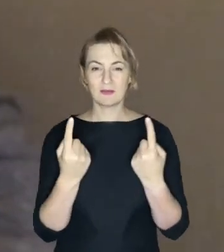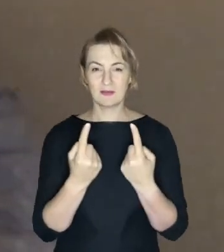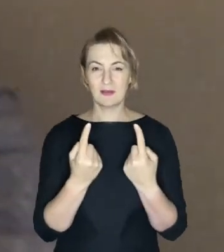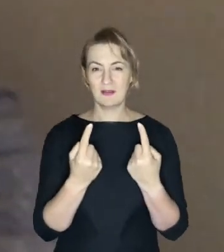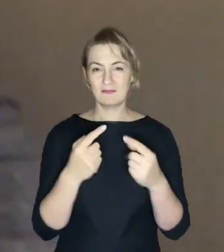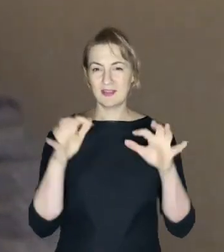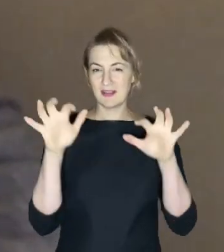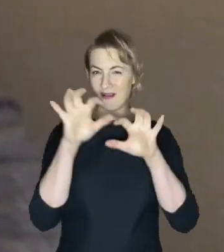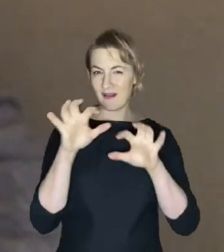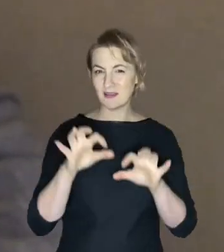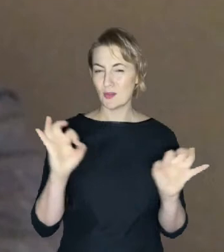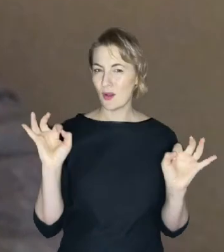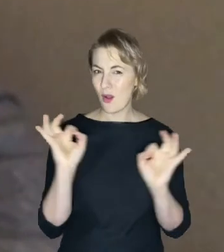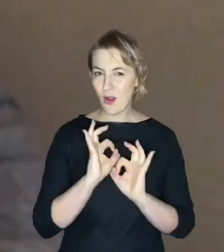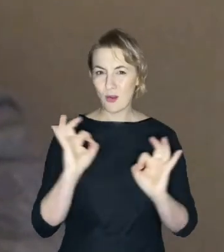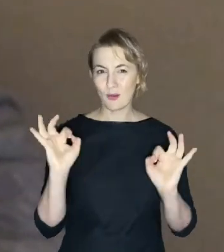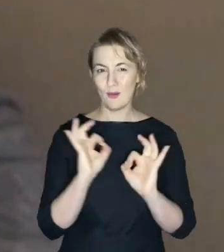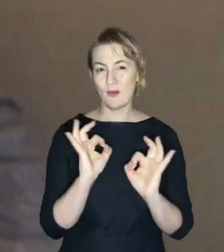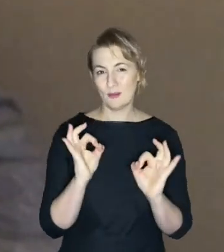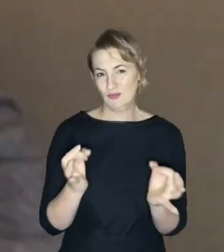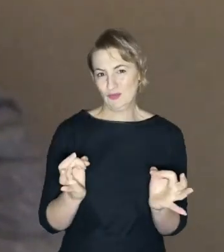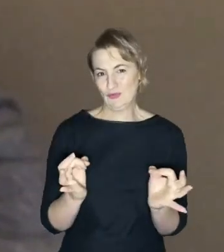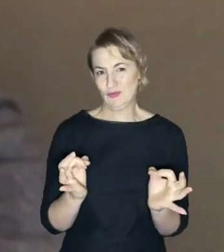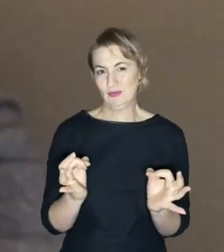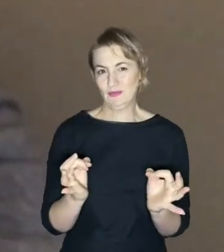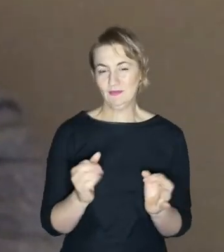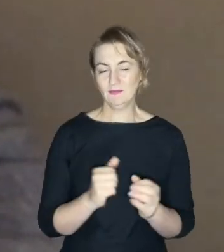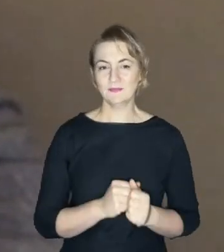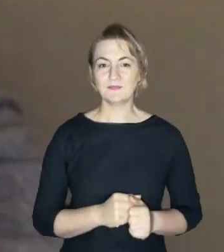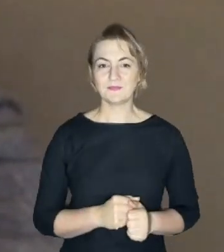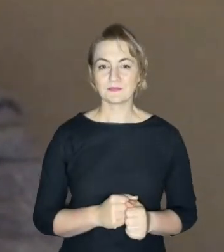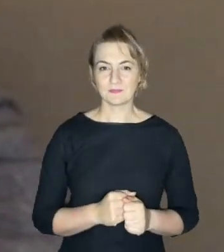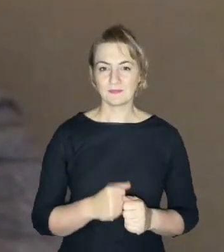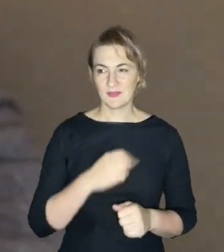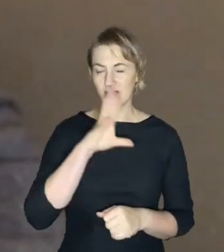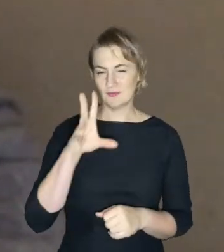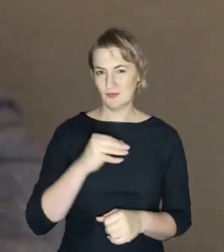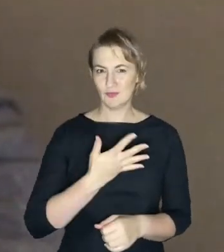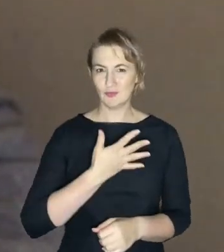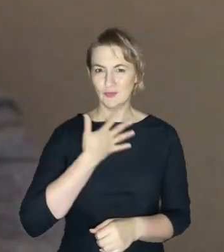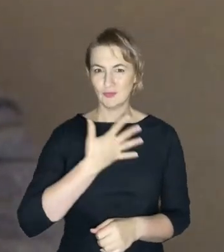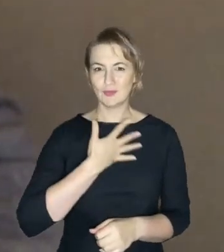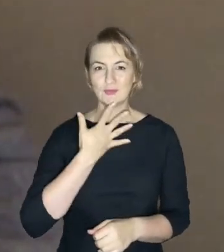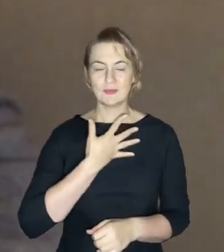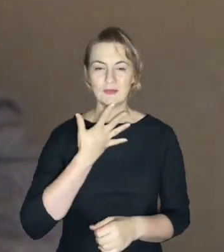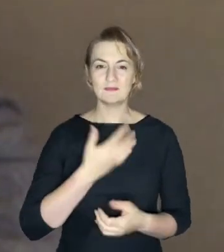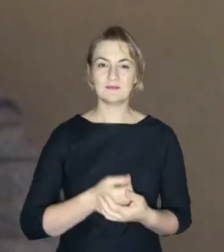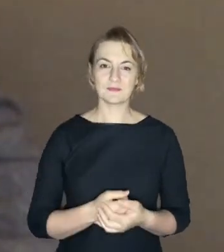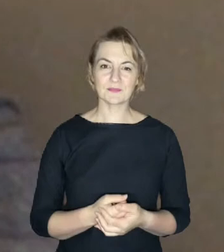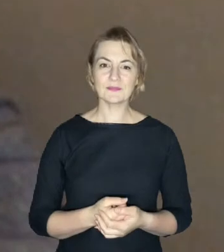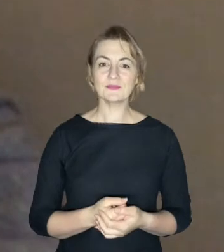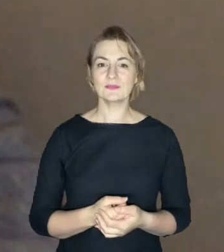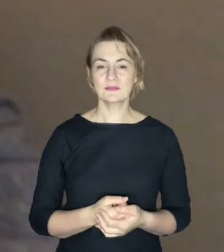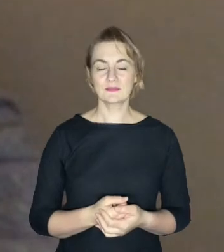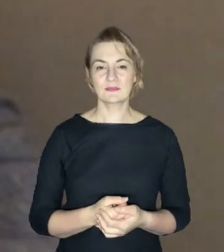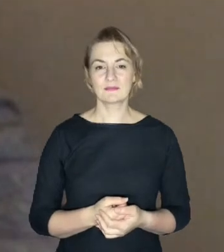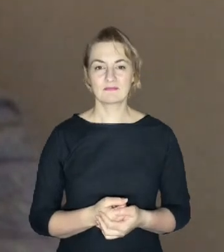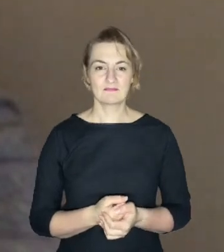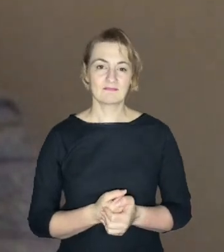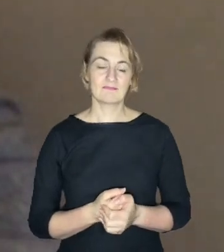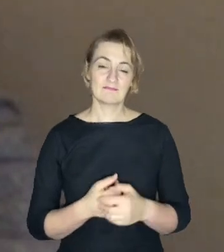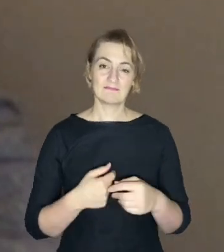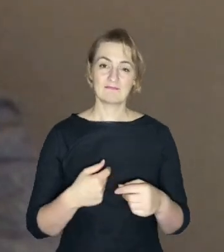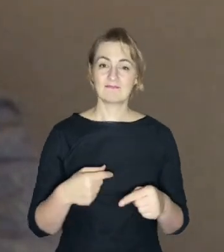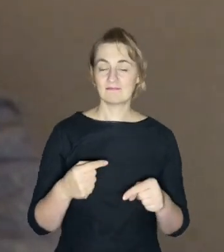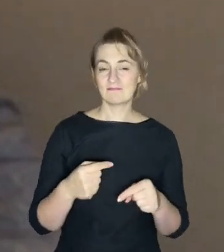skala kryzysu, jaka istnieje i której wszyscy doświadczamy, ale może nie wszyscy sobie zdajemy z tej